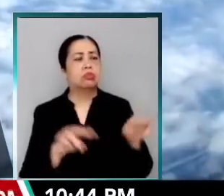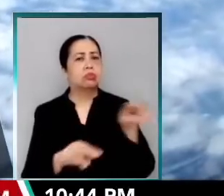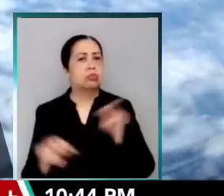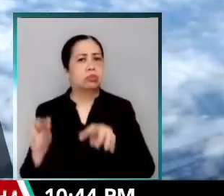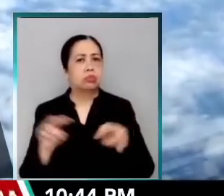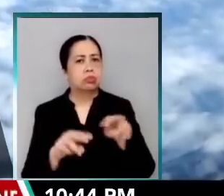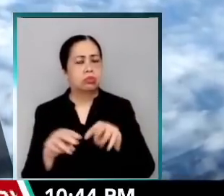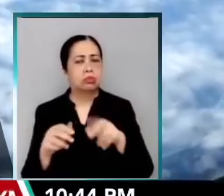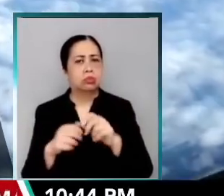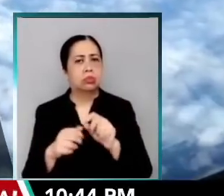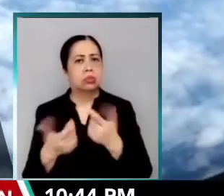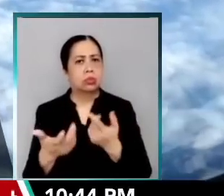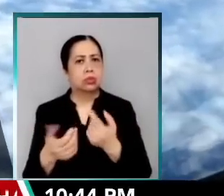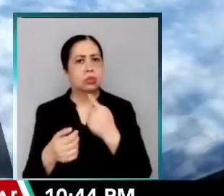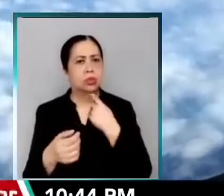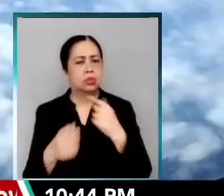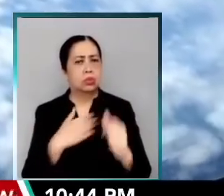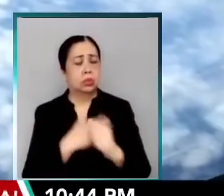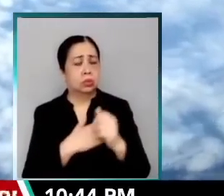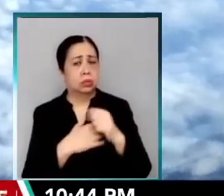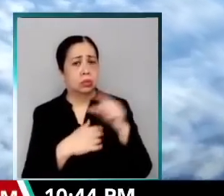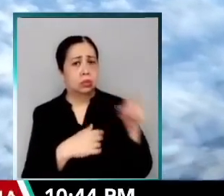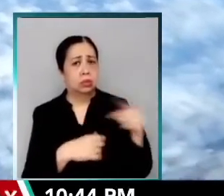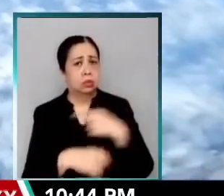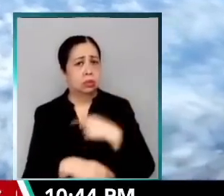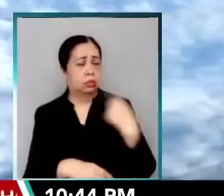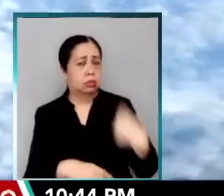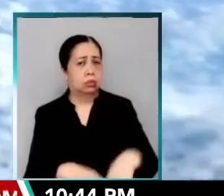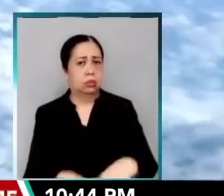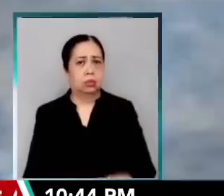seryosong banta raw sa seguridad ng China.